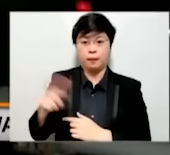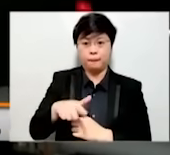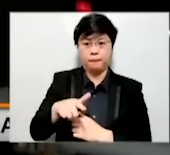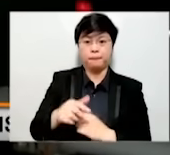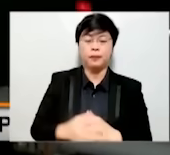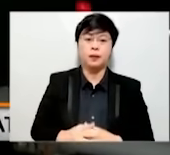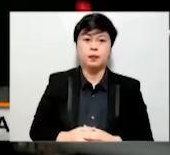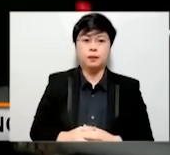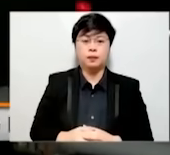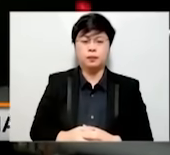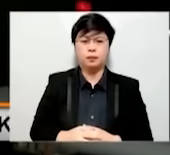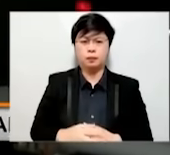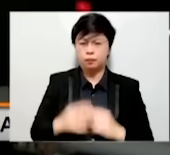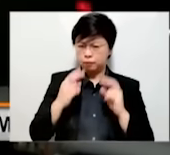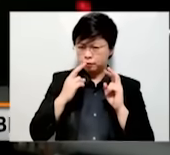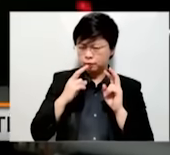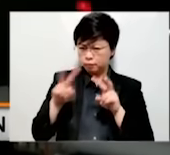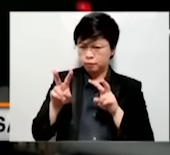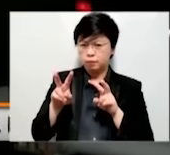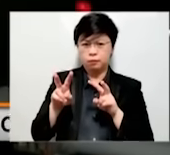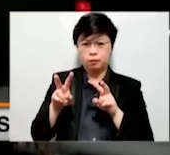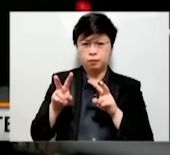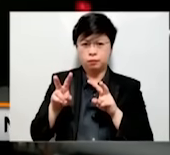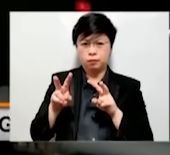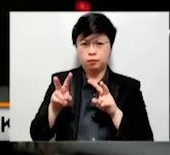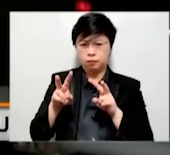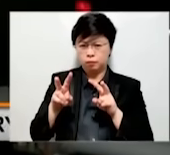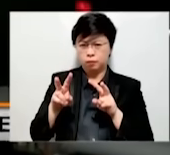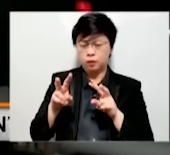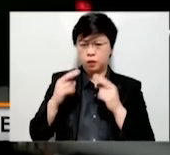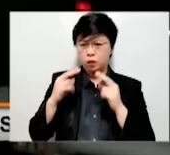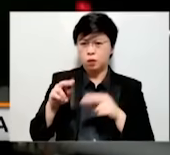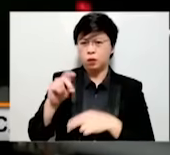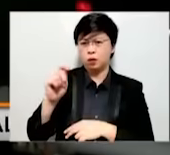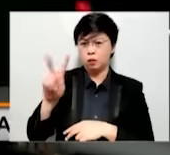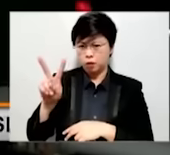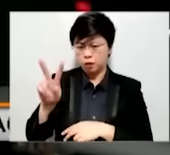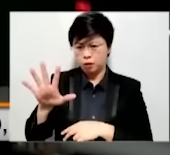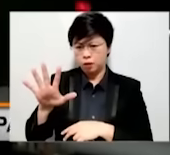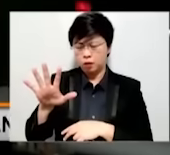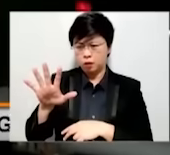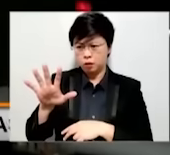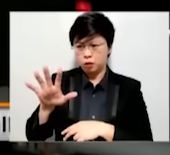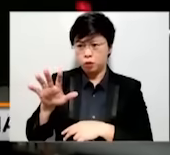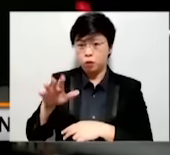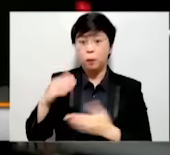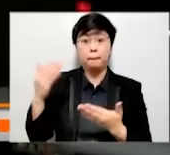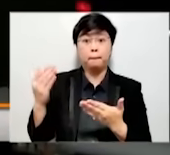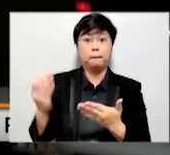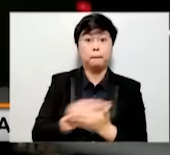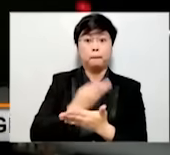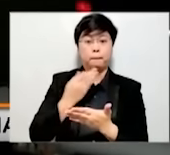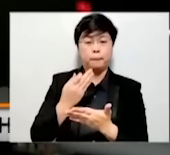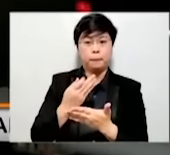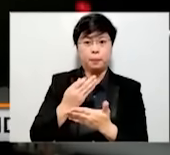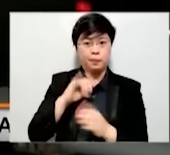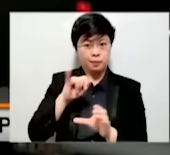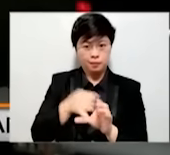Ipinasilip ng isang manufacturer sa News 5 ang gawa nilang modern jeep. At sa tibay at ganda raw nito